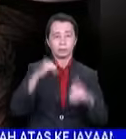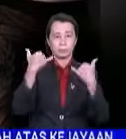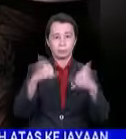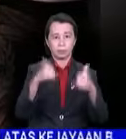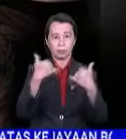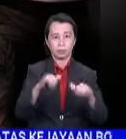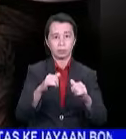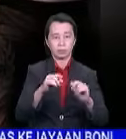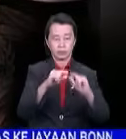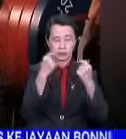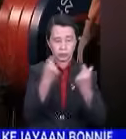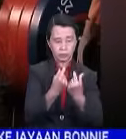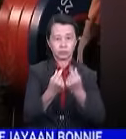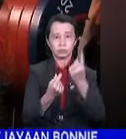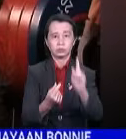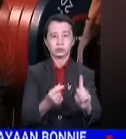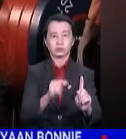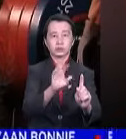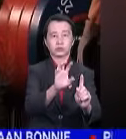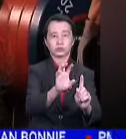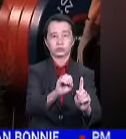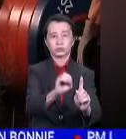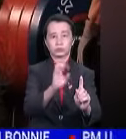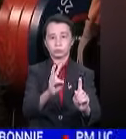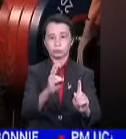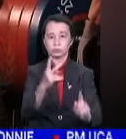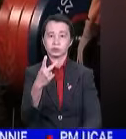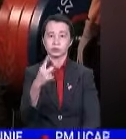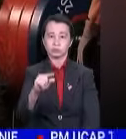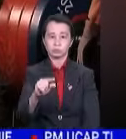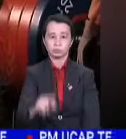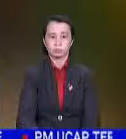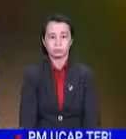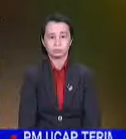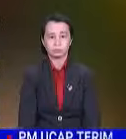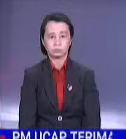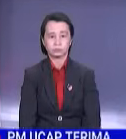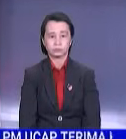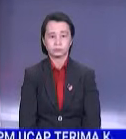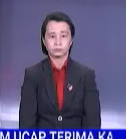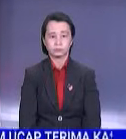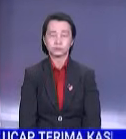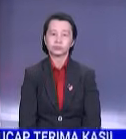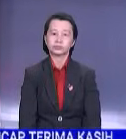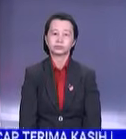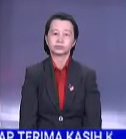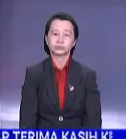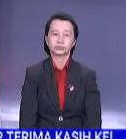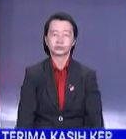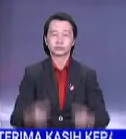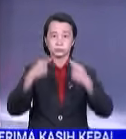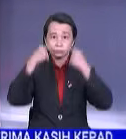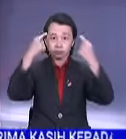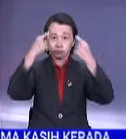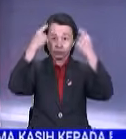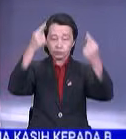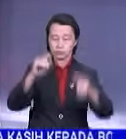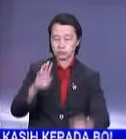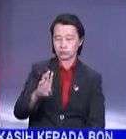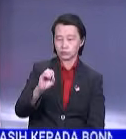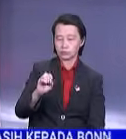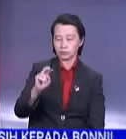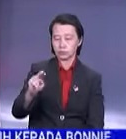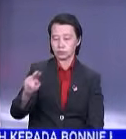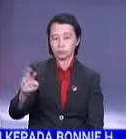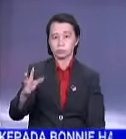beraksi dalam kategori 107 kg Hai kejayaan Boni yang